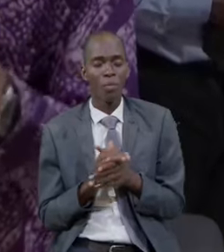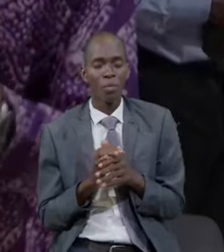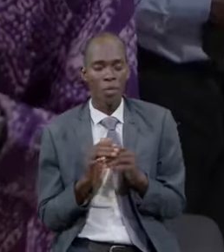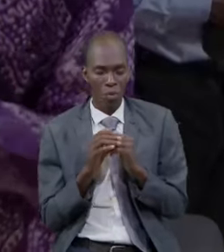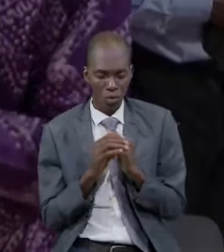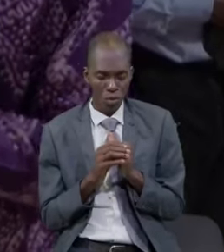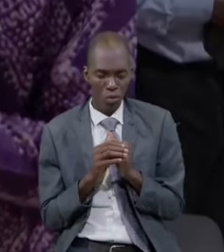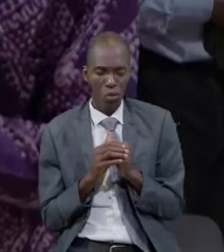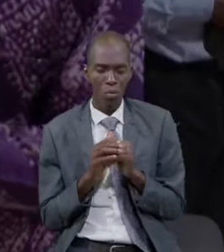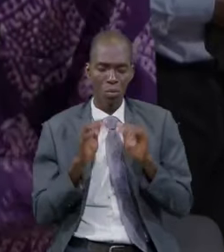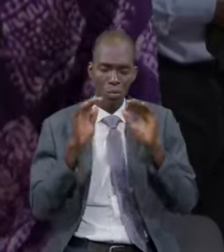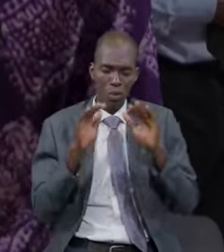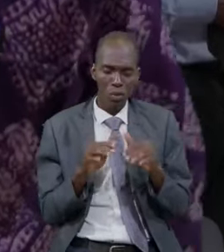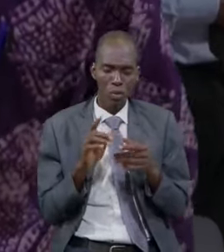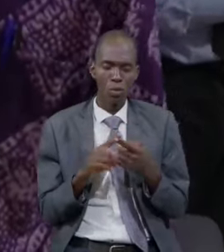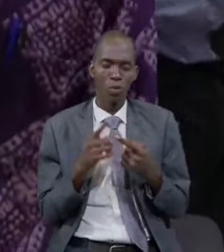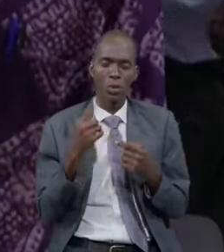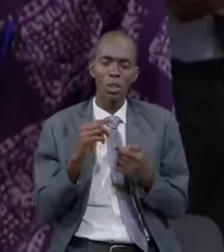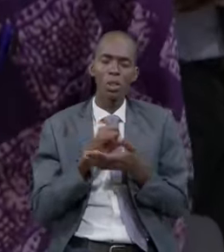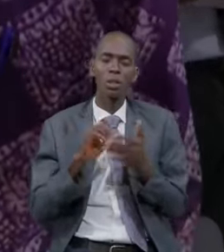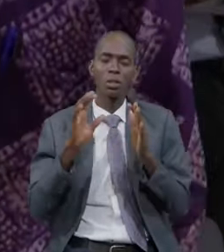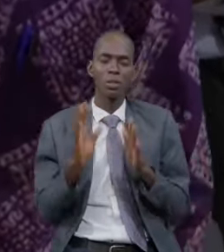Magnifie le Sanctificateur.